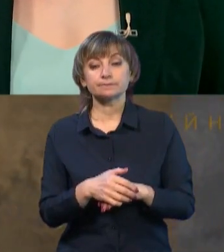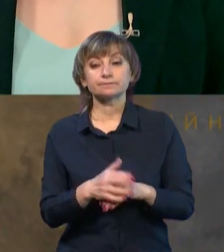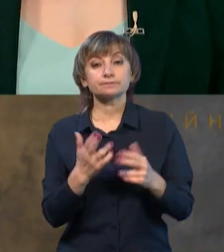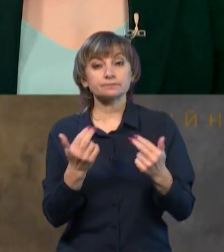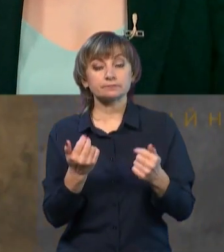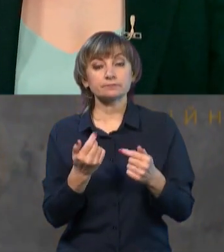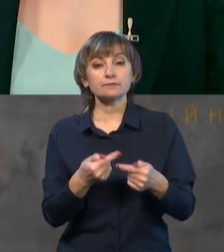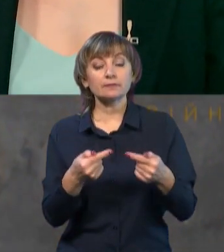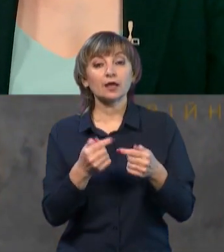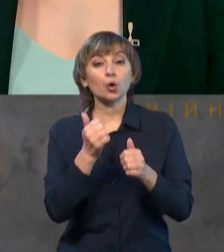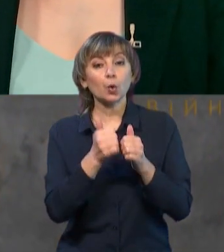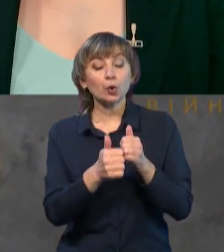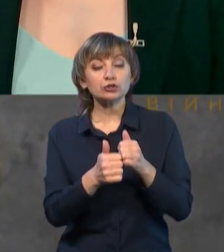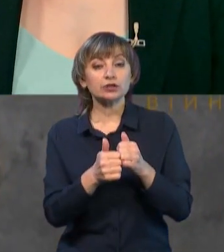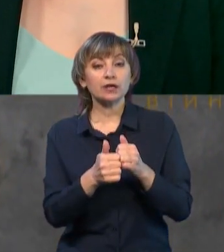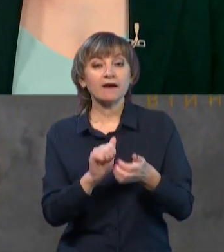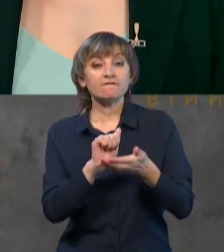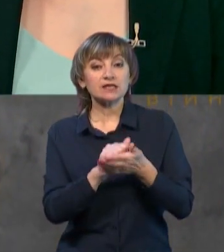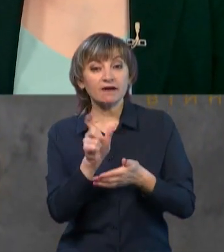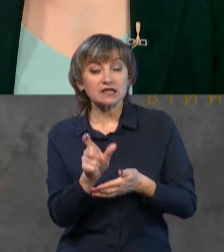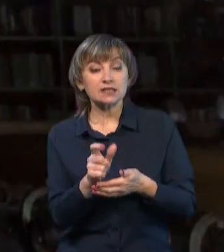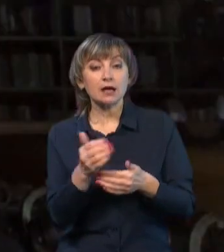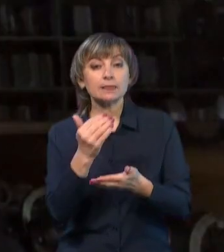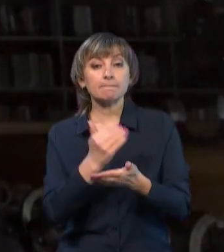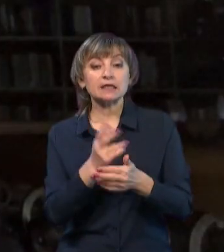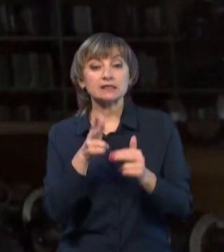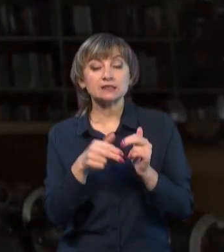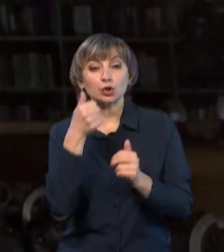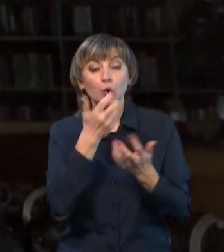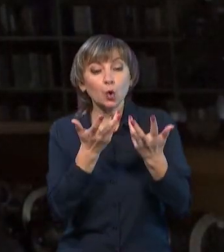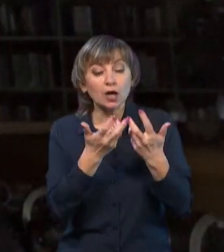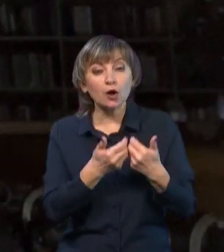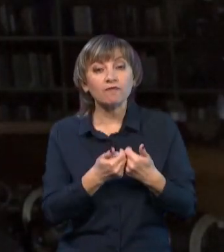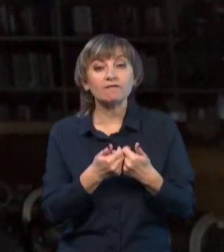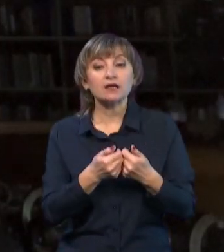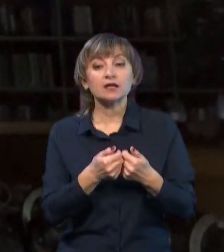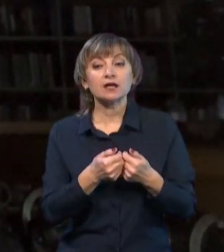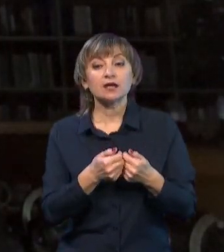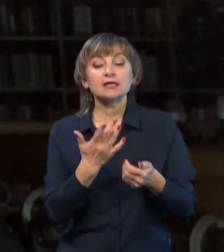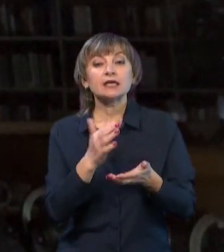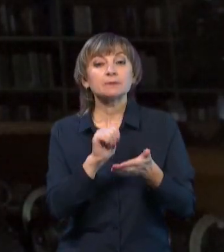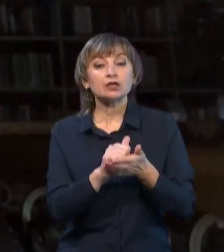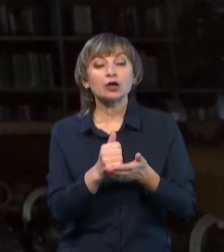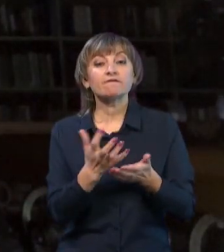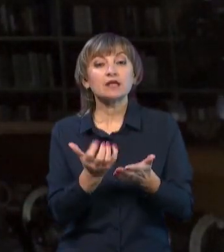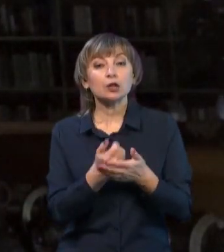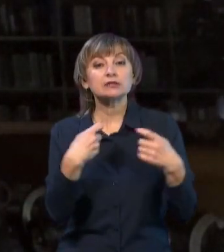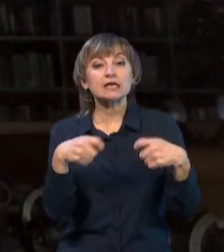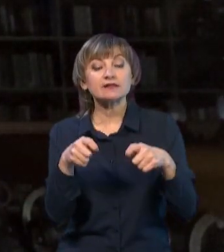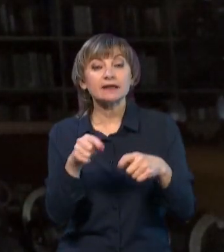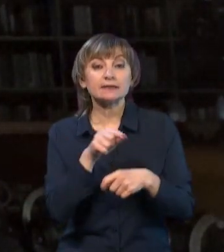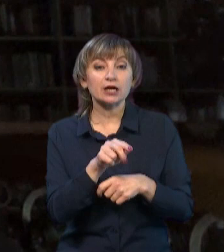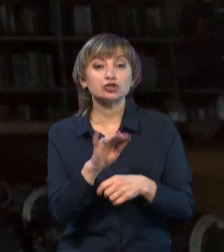Так, певним чином кожен видавець наприкінці року рахував, з яким тиражем вдалося реалізувати те чи